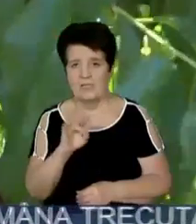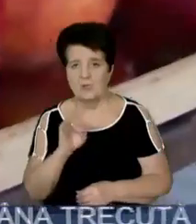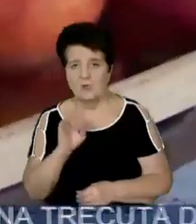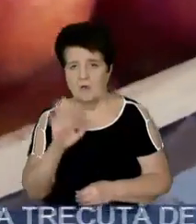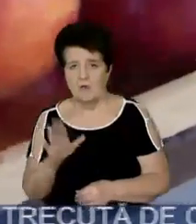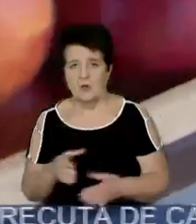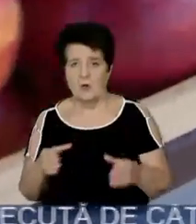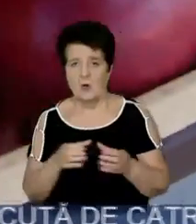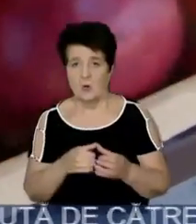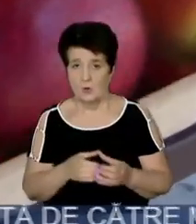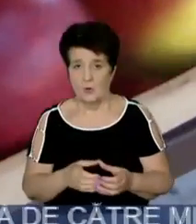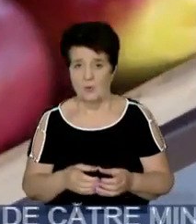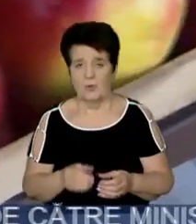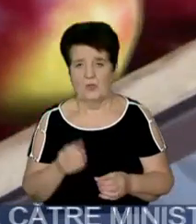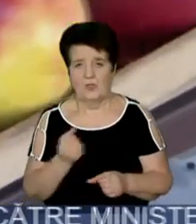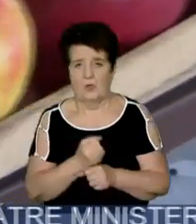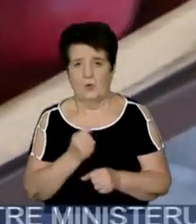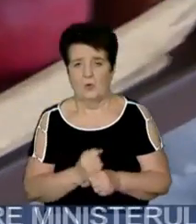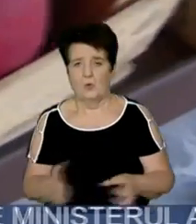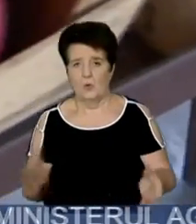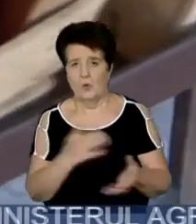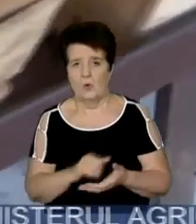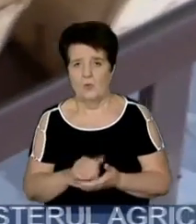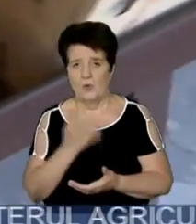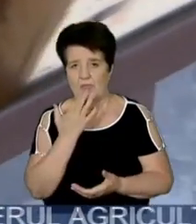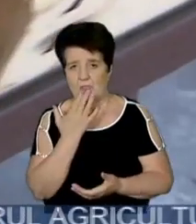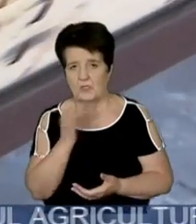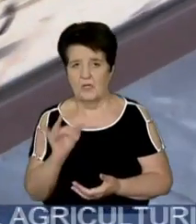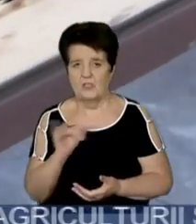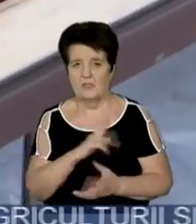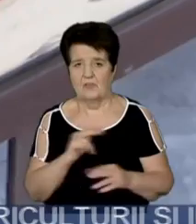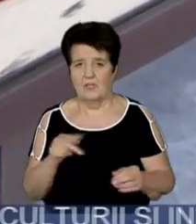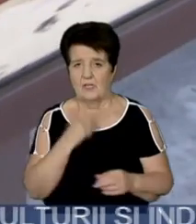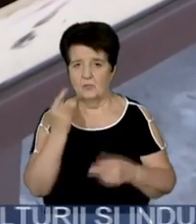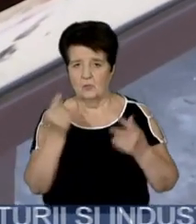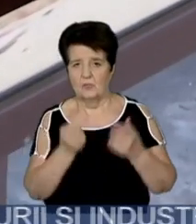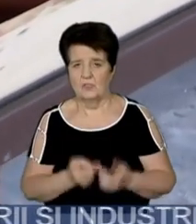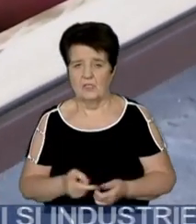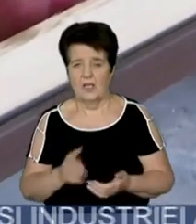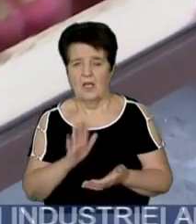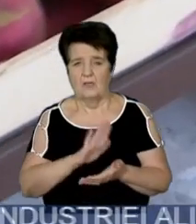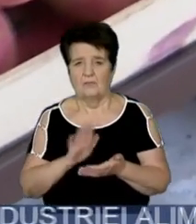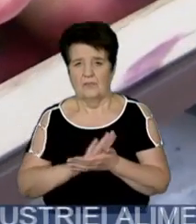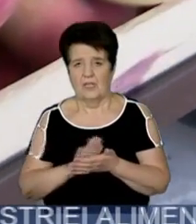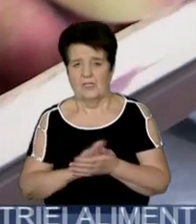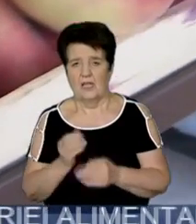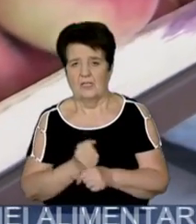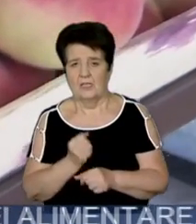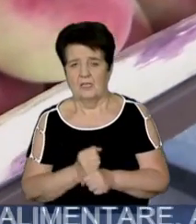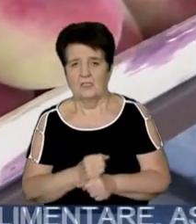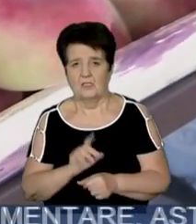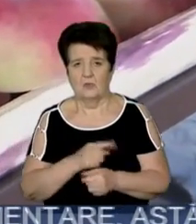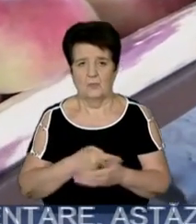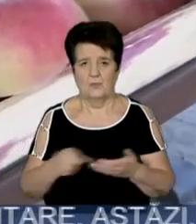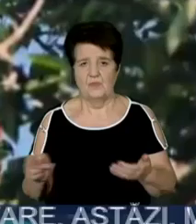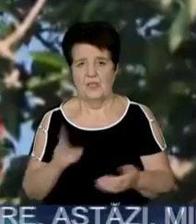creat un grup de lucru comun cu implicarea experților naționali și din Federația Rusă, care să verifice calitatea produselor pentru a exclude